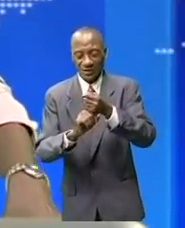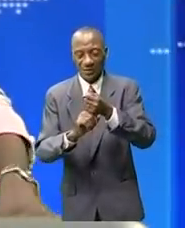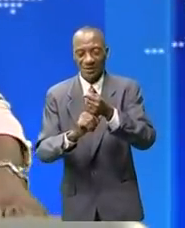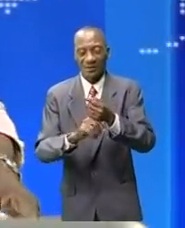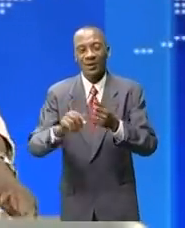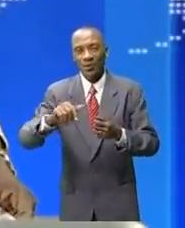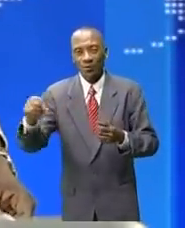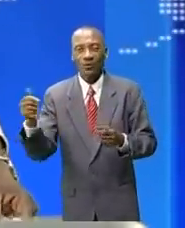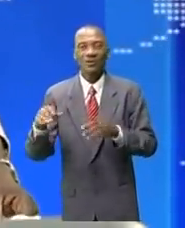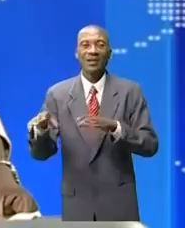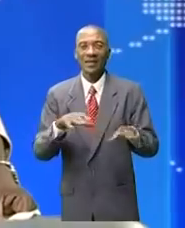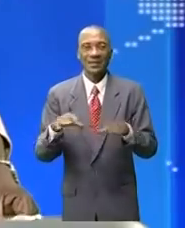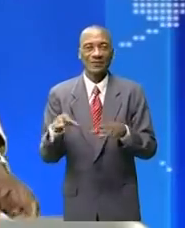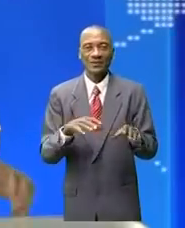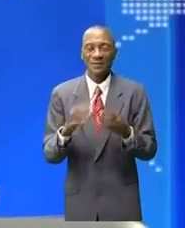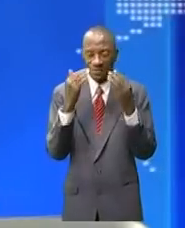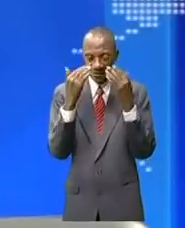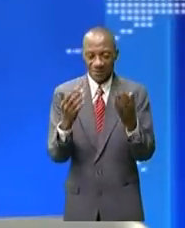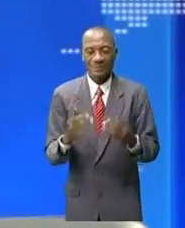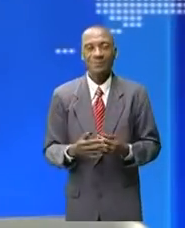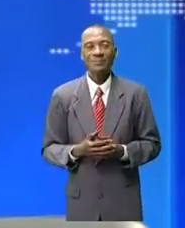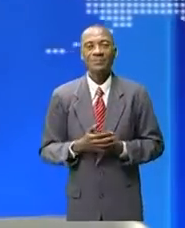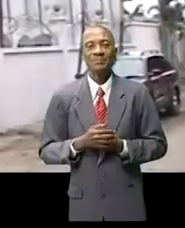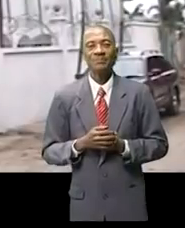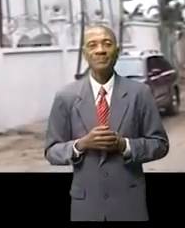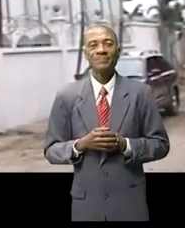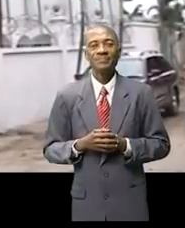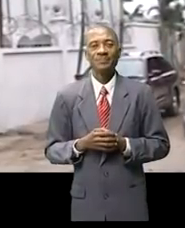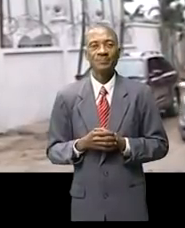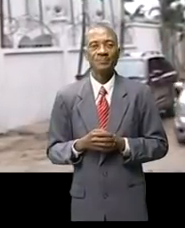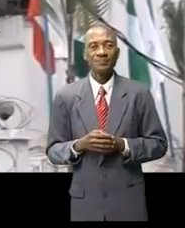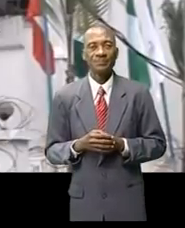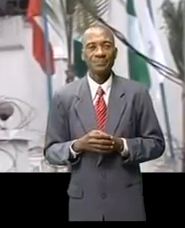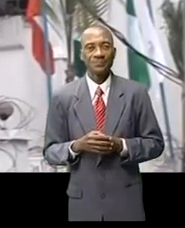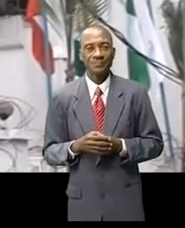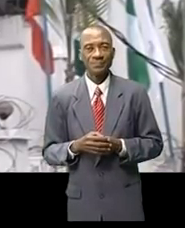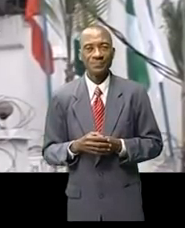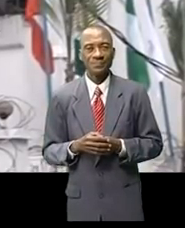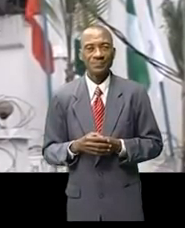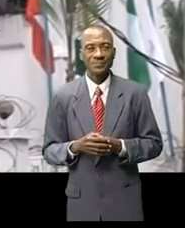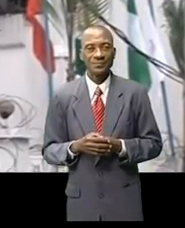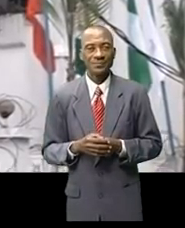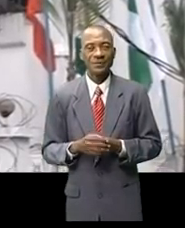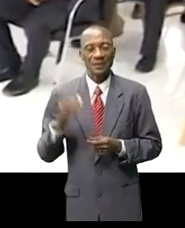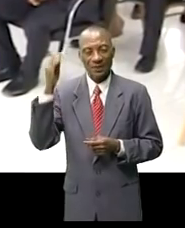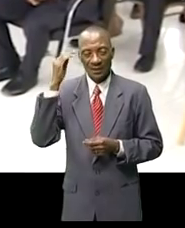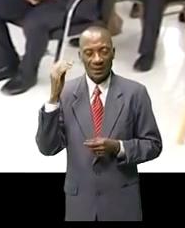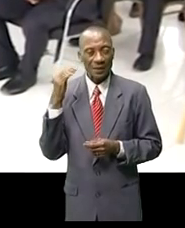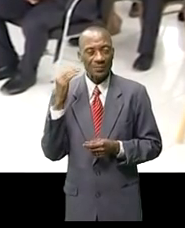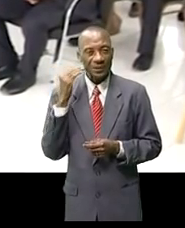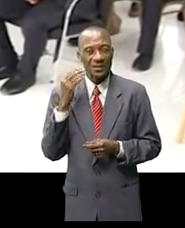et Sylvain Emaka pour le reportage. Dans son parcours politique, le ministre des Droits